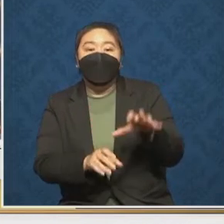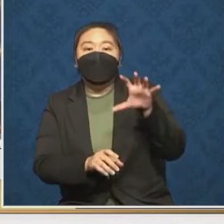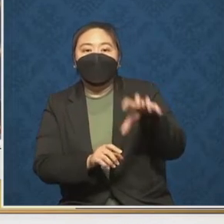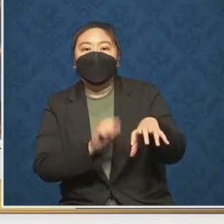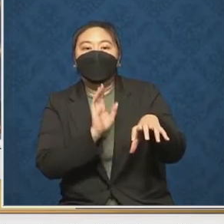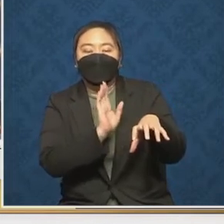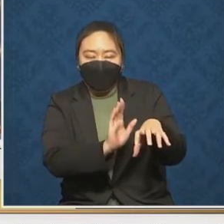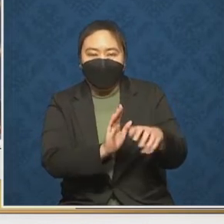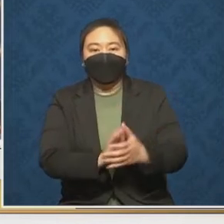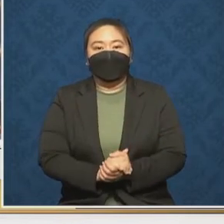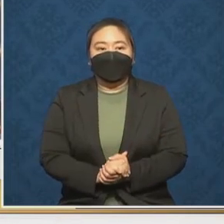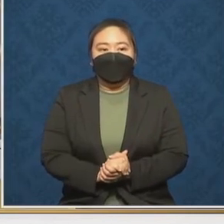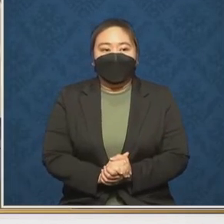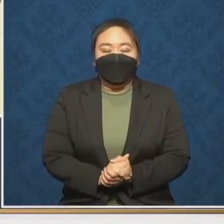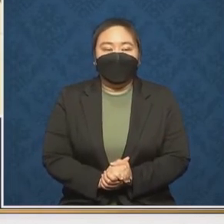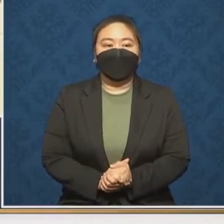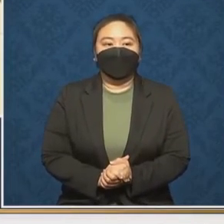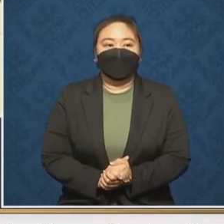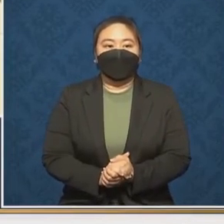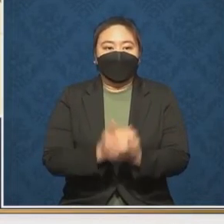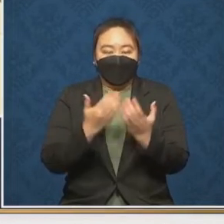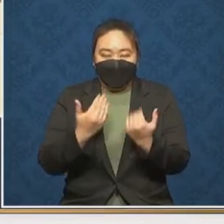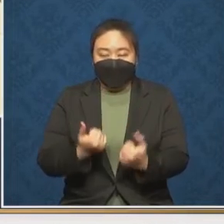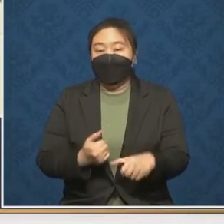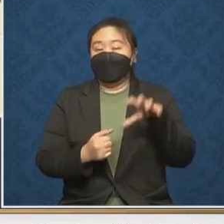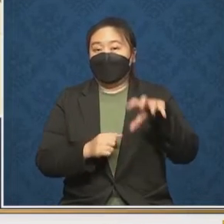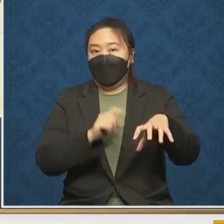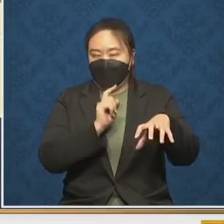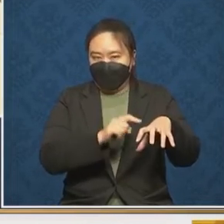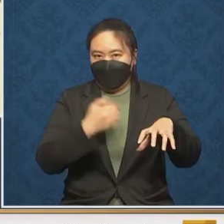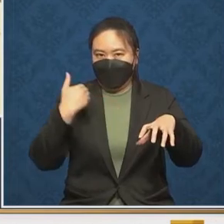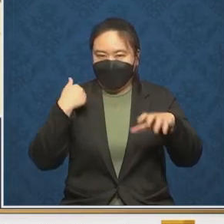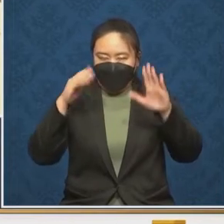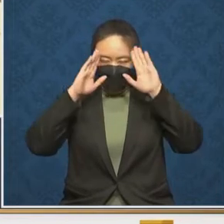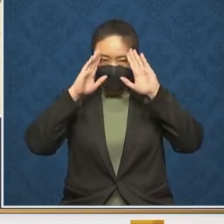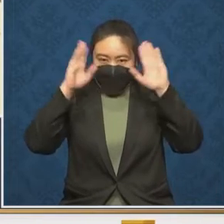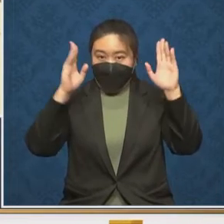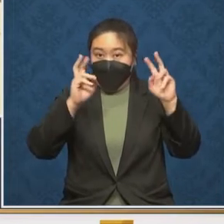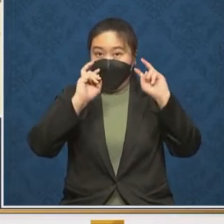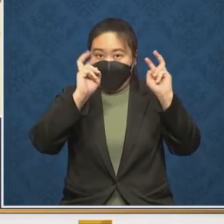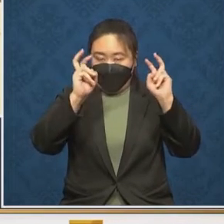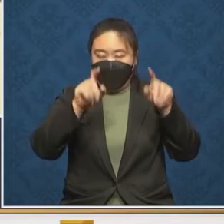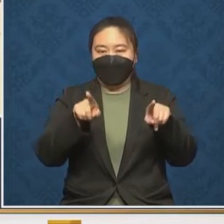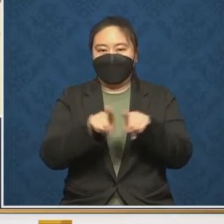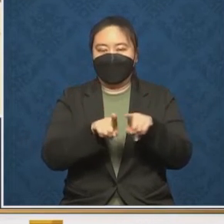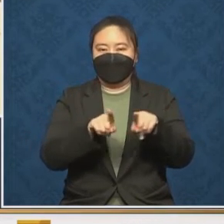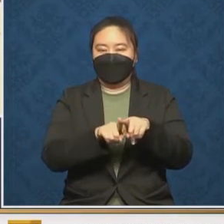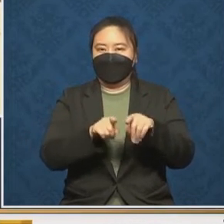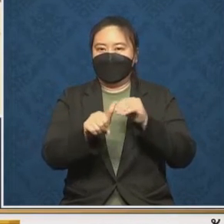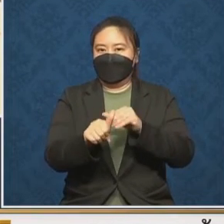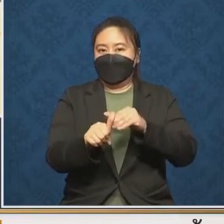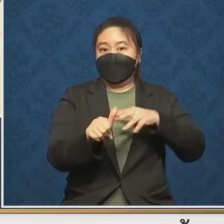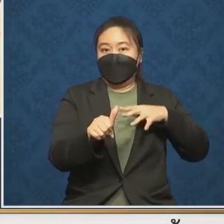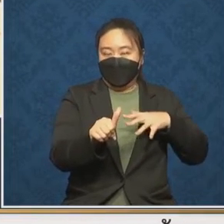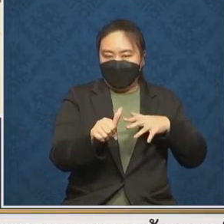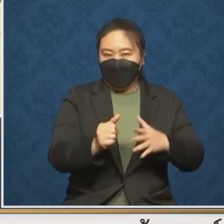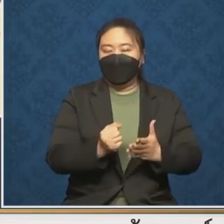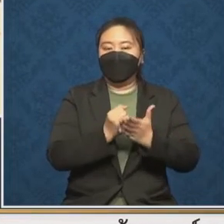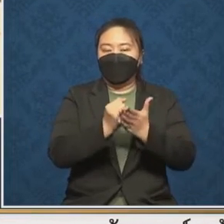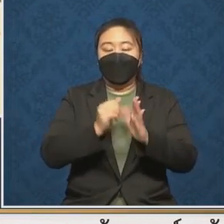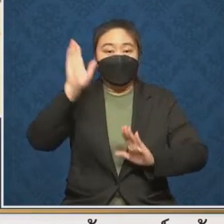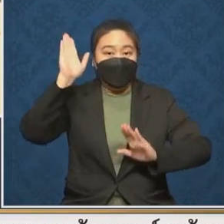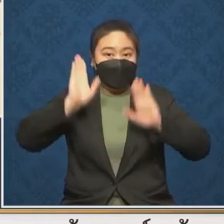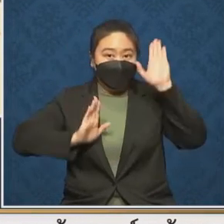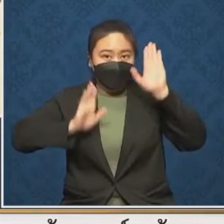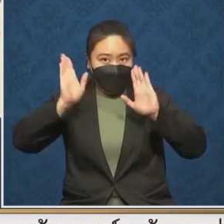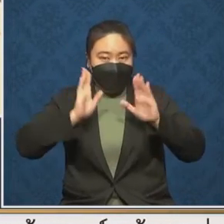ถาบันได้ยกวิสัยทัตรคือเป็นสถาบนชั้นนำในการพัฒนาประชาทิป